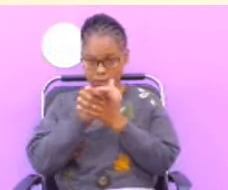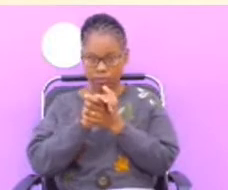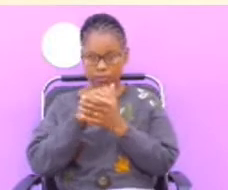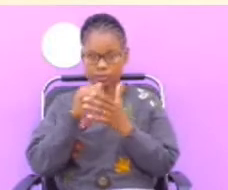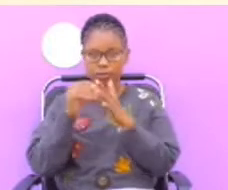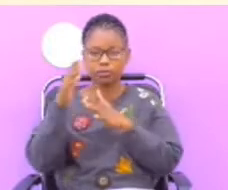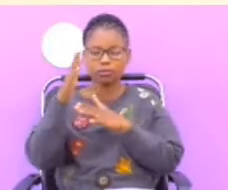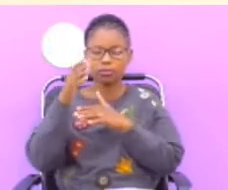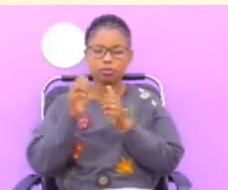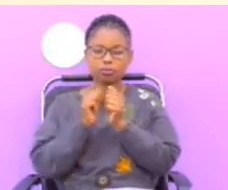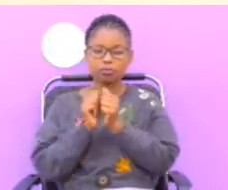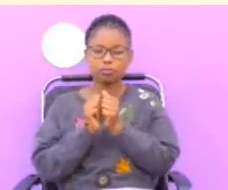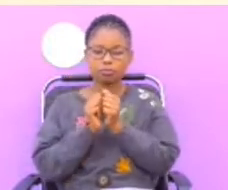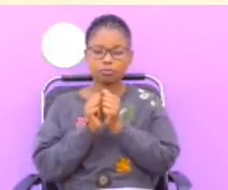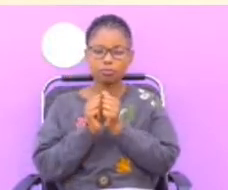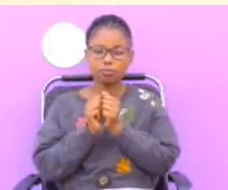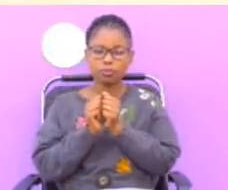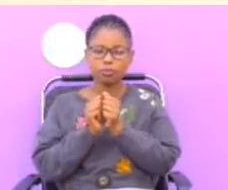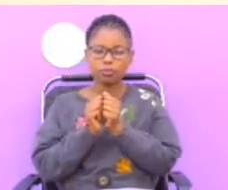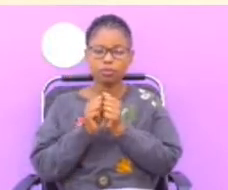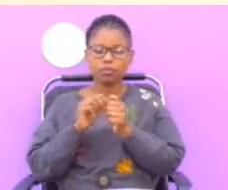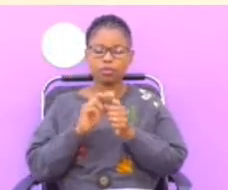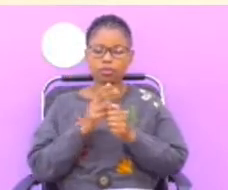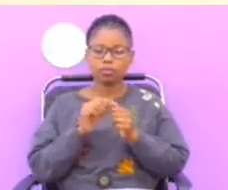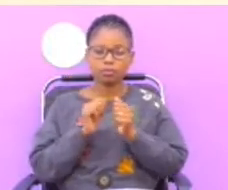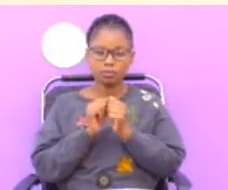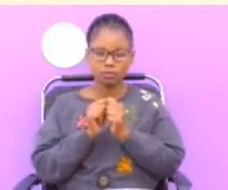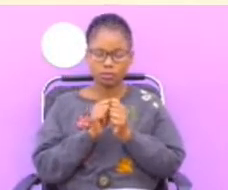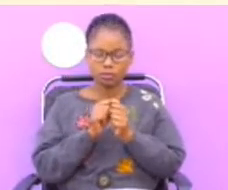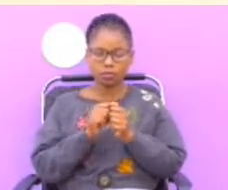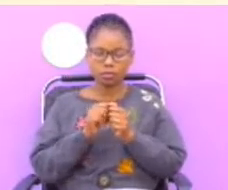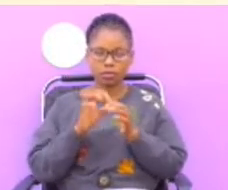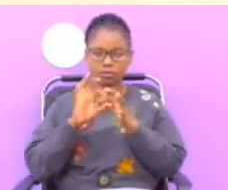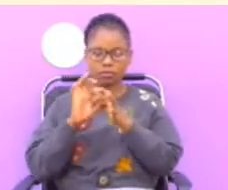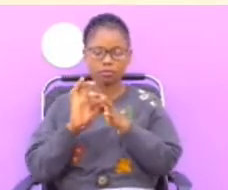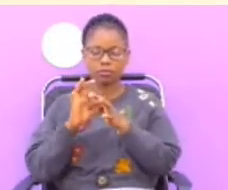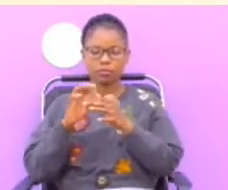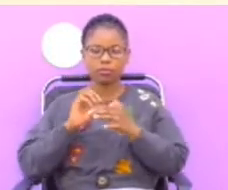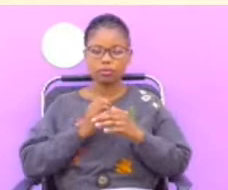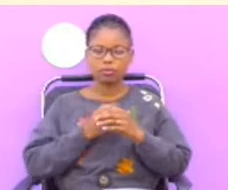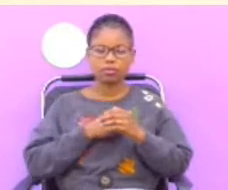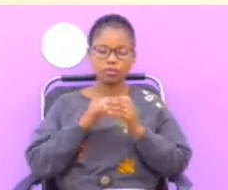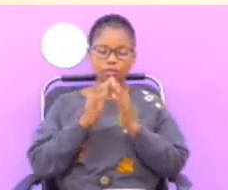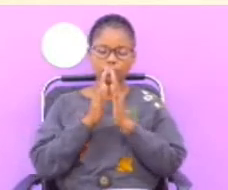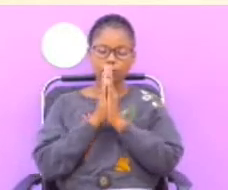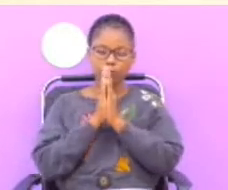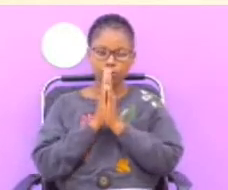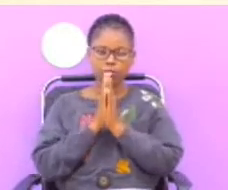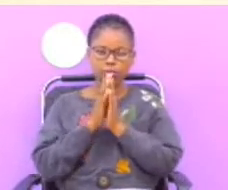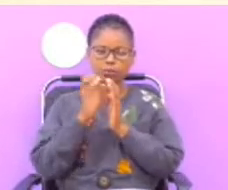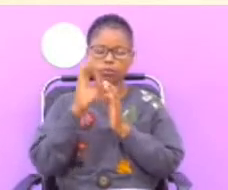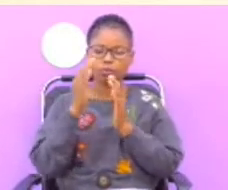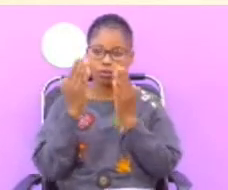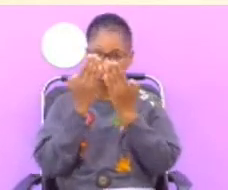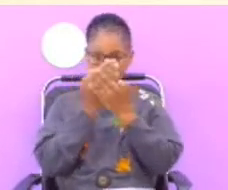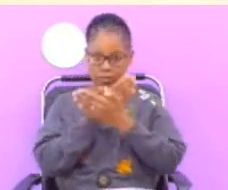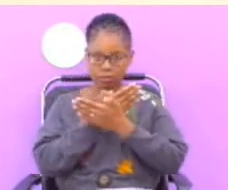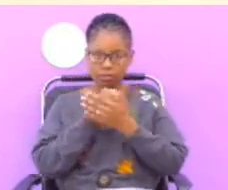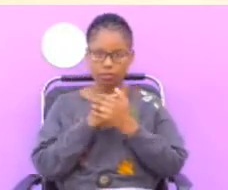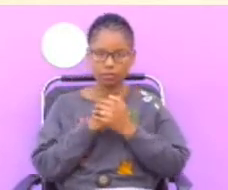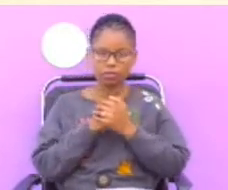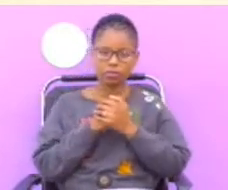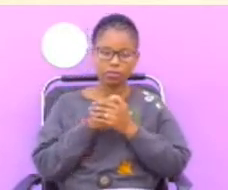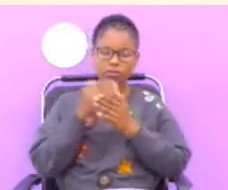Ngai akurathime ugitorana hamwe na ithui, na ukinyitanira hamwe na ithui mahoya-ini mahoa-ini.